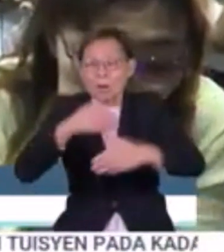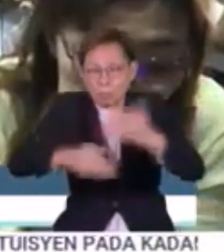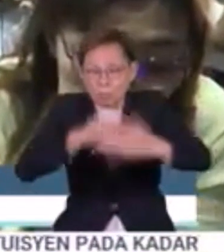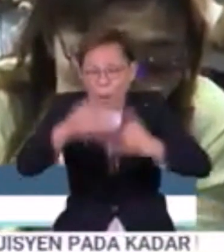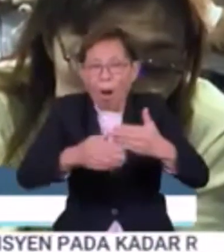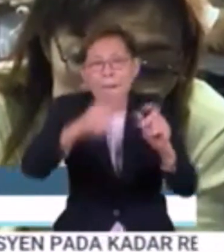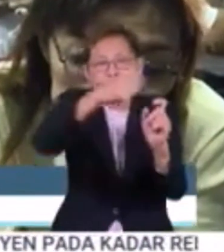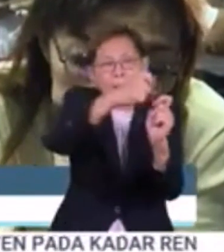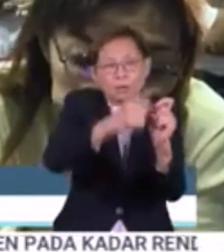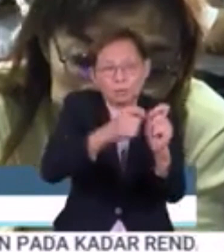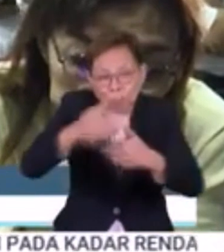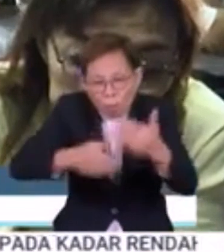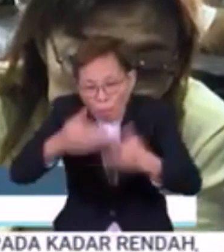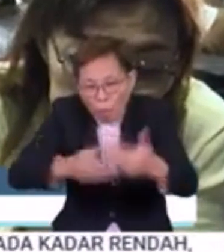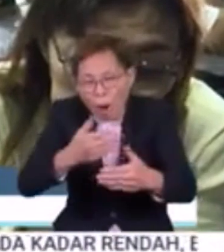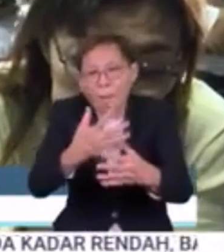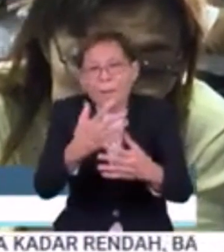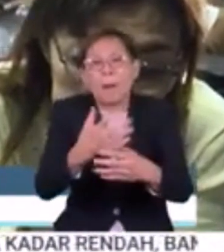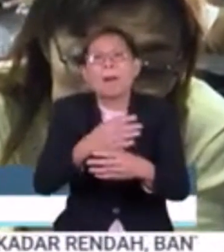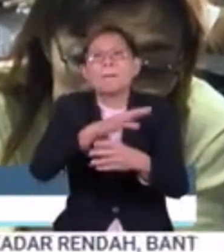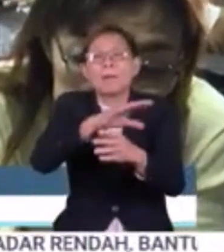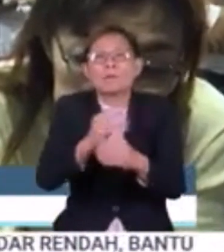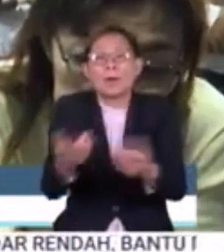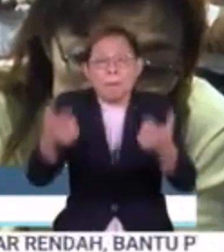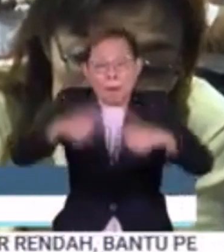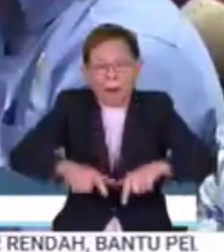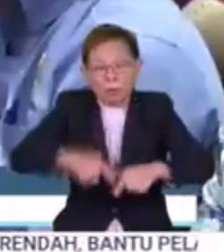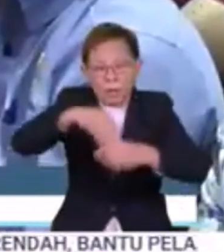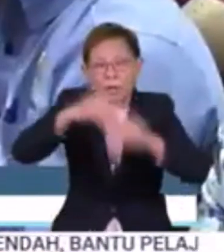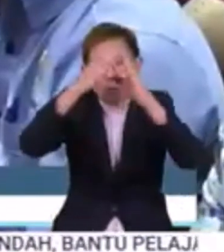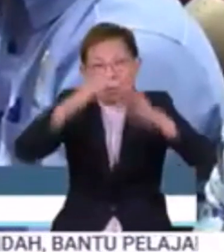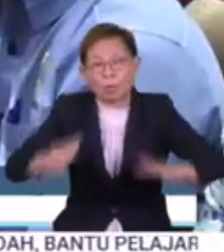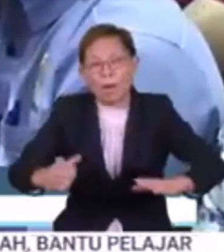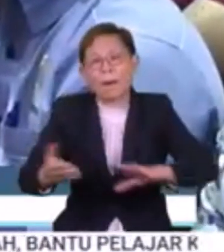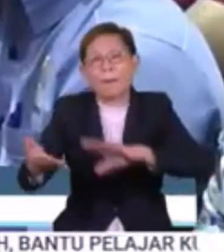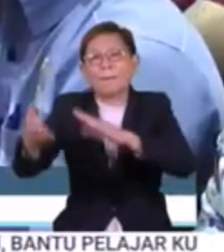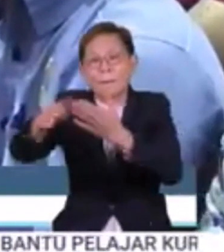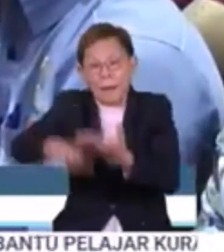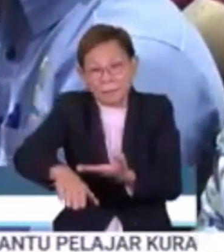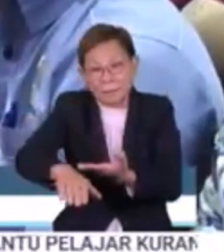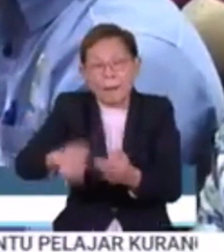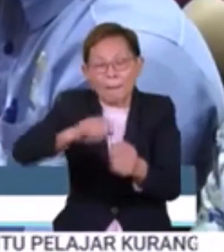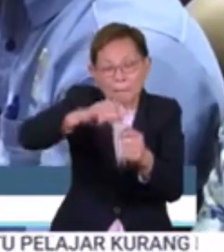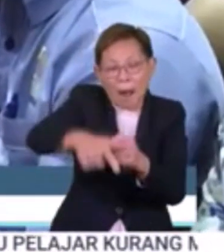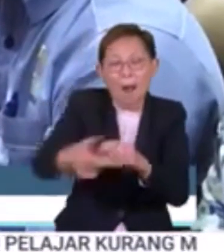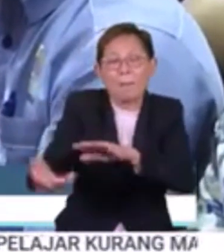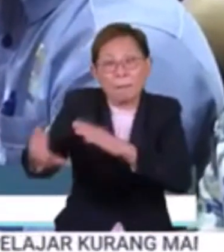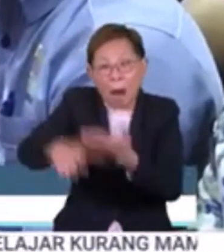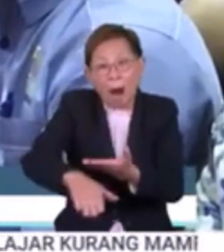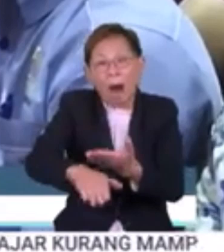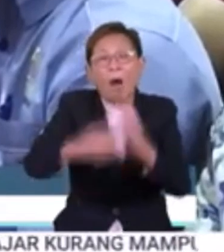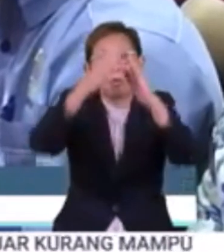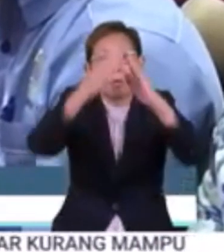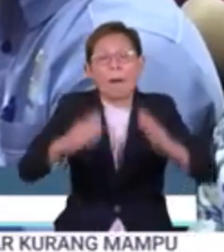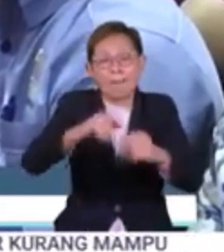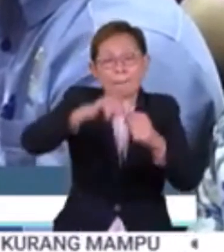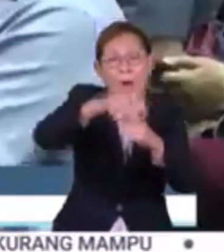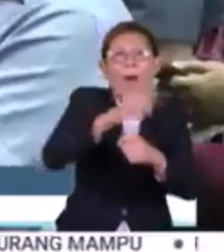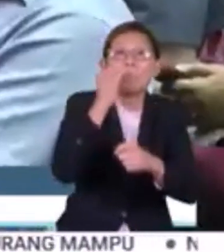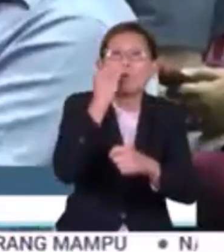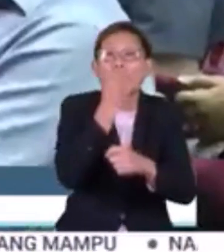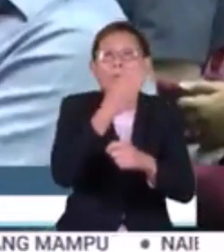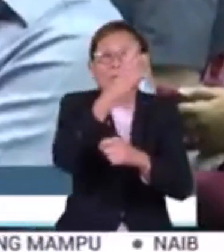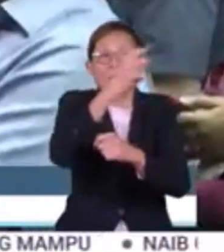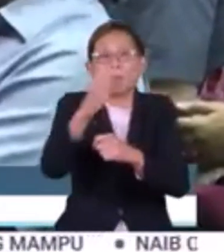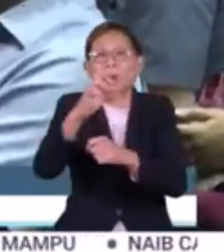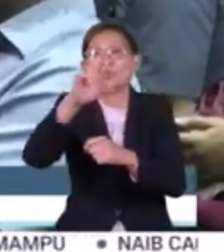diproses perkeso melibatkan bencana domestik, keilatan dan kematian suri rumah dengan jumlah bayaran faedah hampir